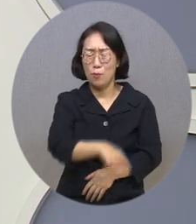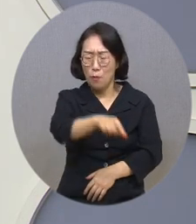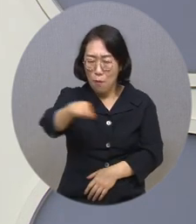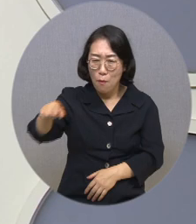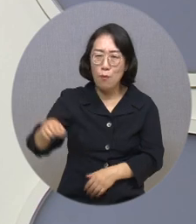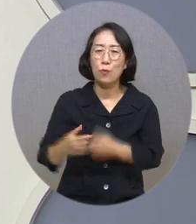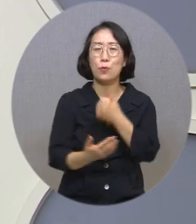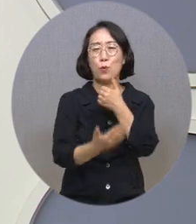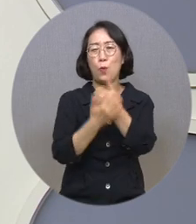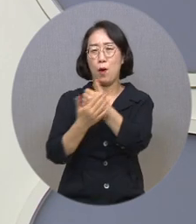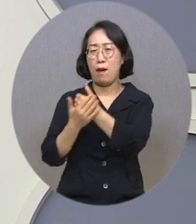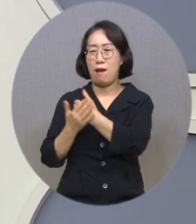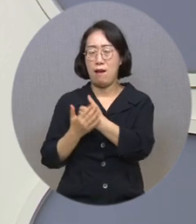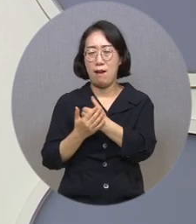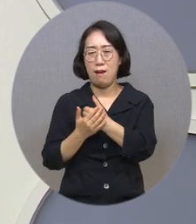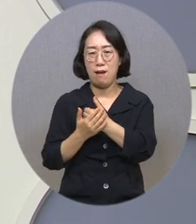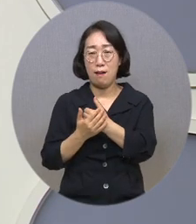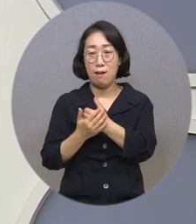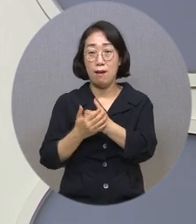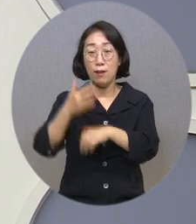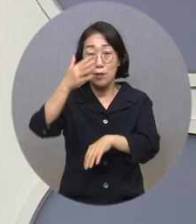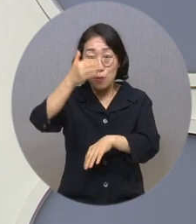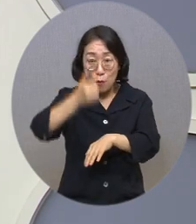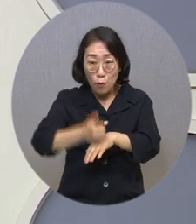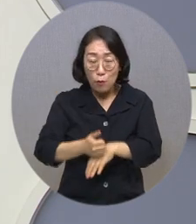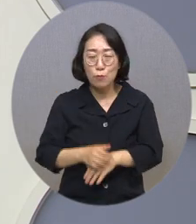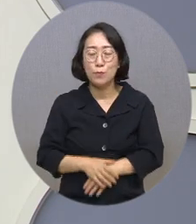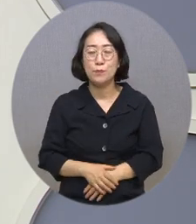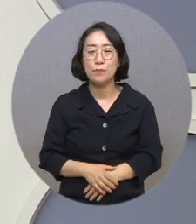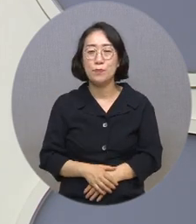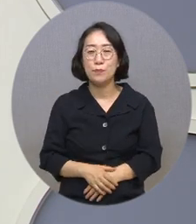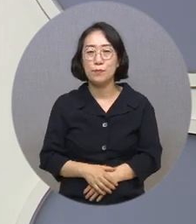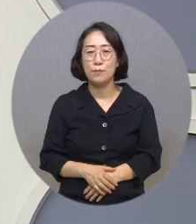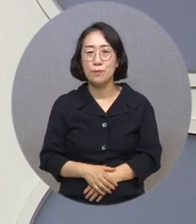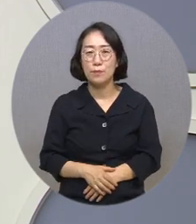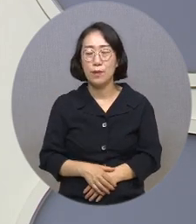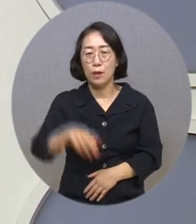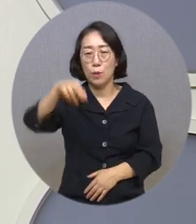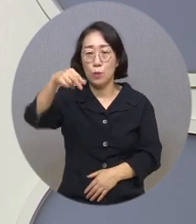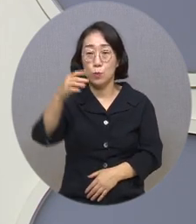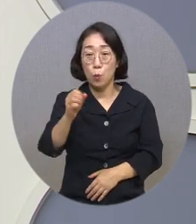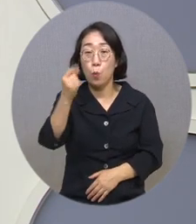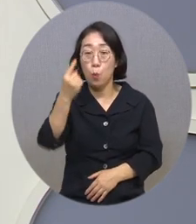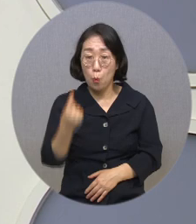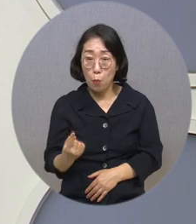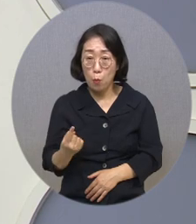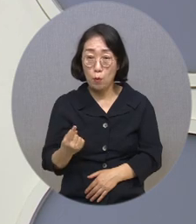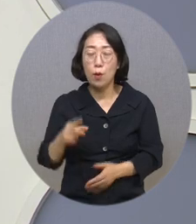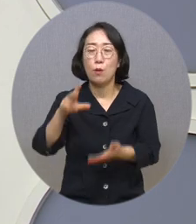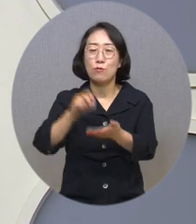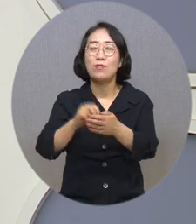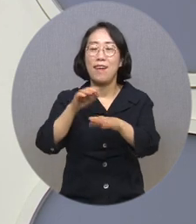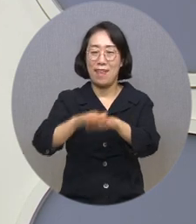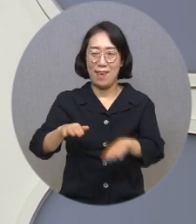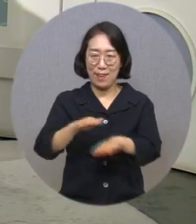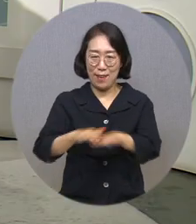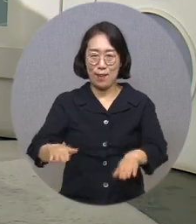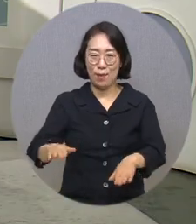도와주시고 많이 그런 바람에 또 법인에서도 많이 도와주셔서 송호대학도 이제 제한대학이 풀렸습니다.